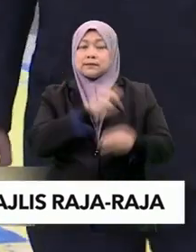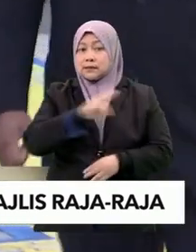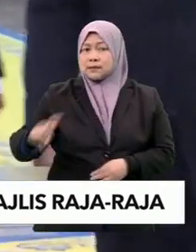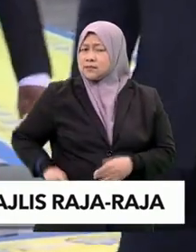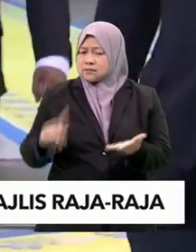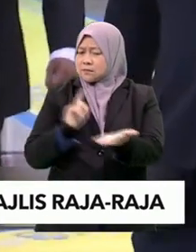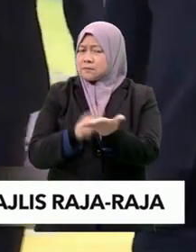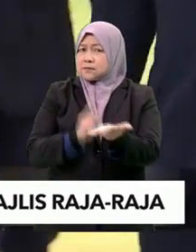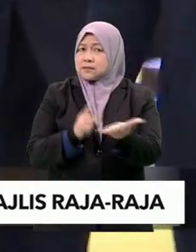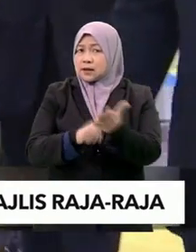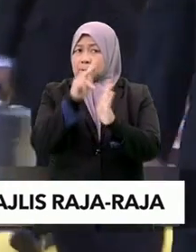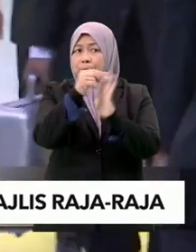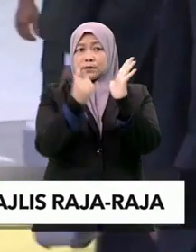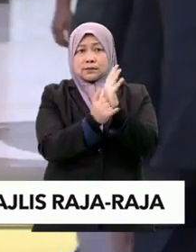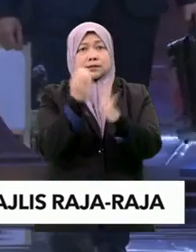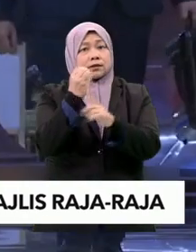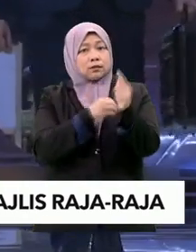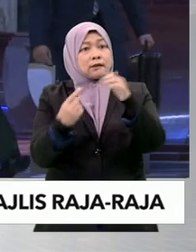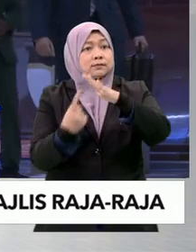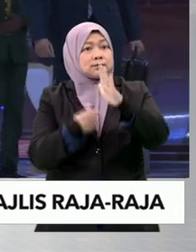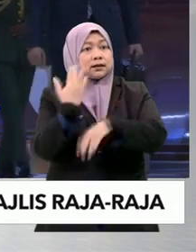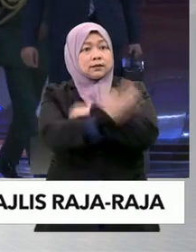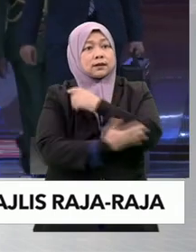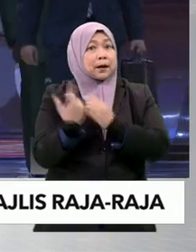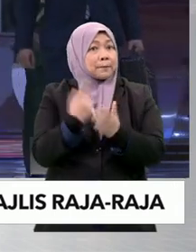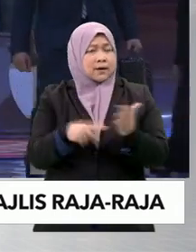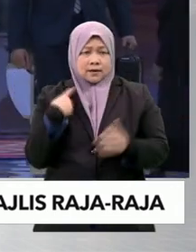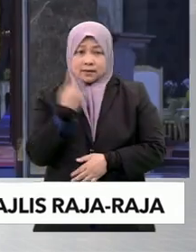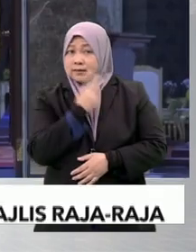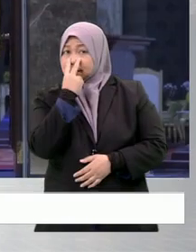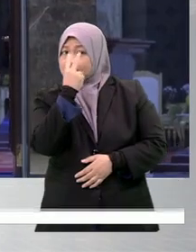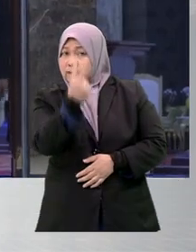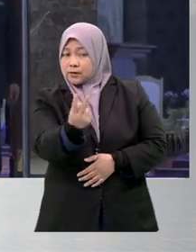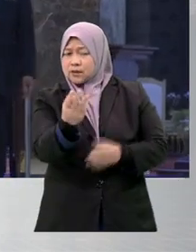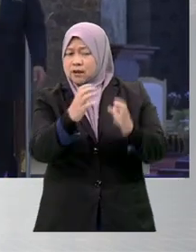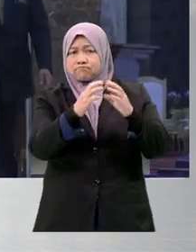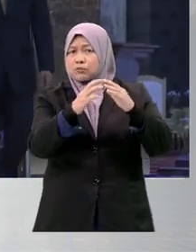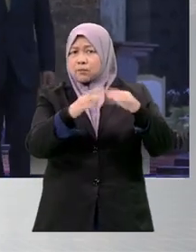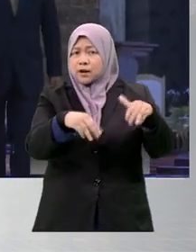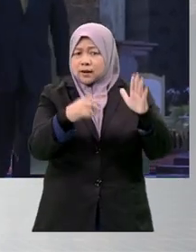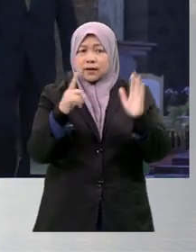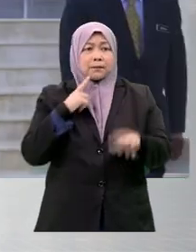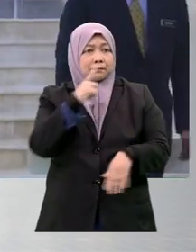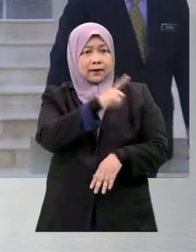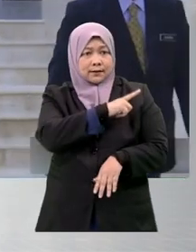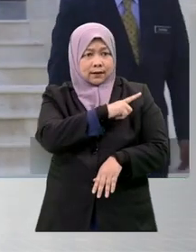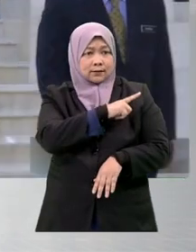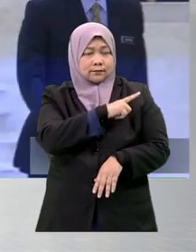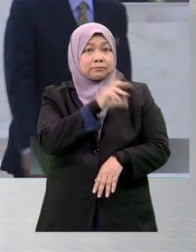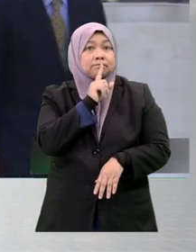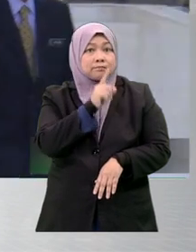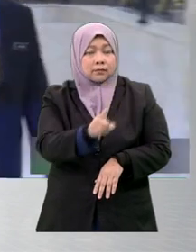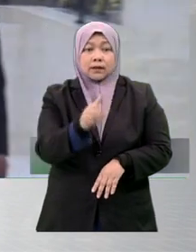membincangkan polisi atau dasar negara apa yang kita dapat lihat dalam gubalan perlembagaan atau se jarah gubalan perlembaga